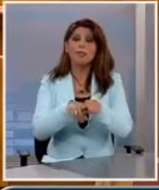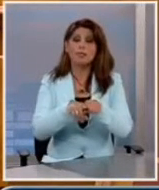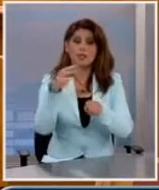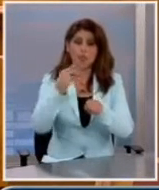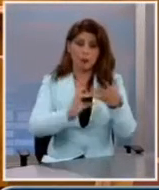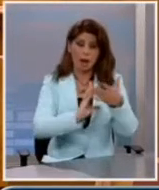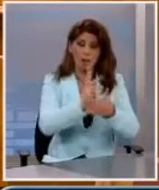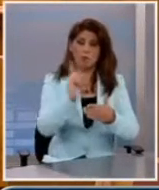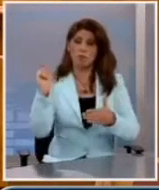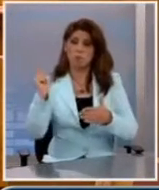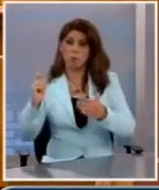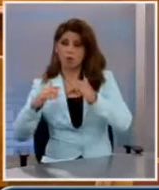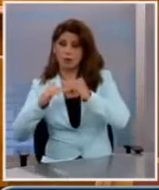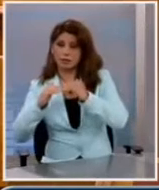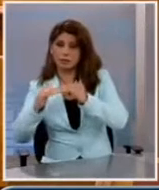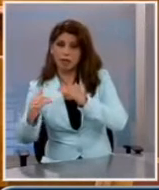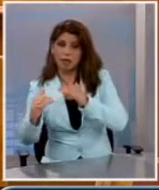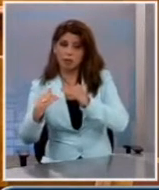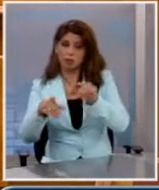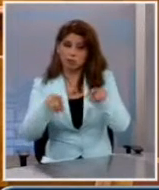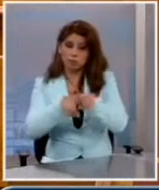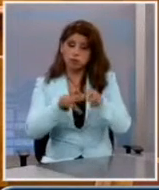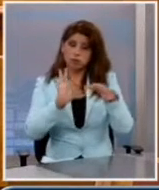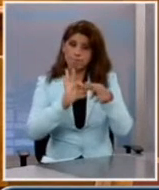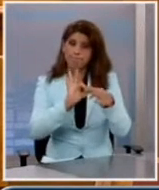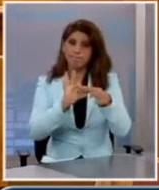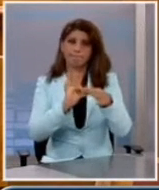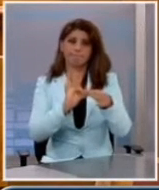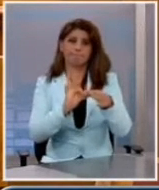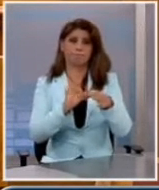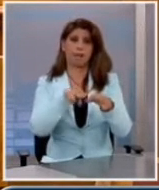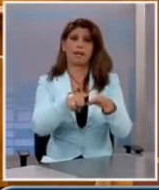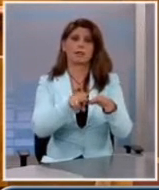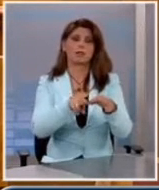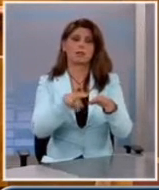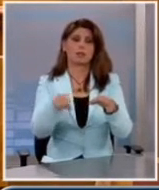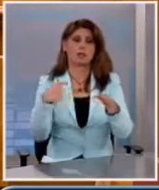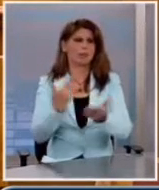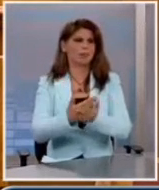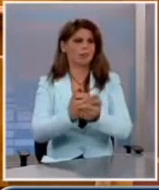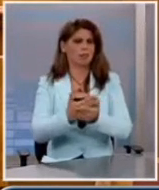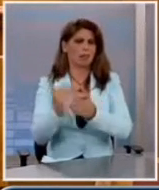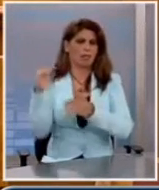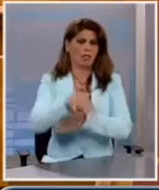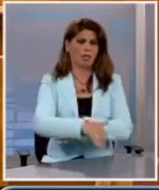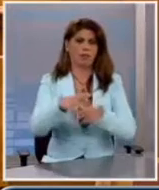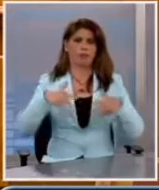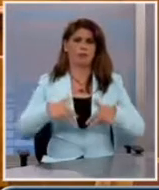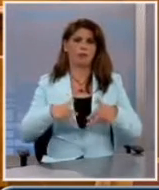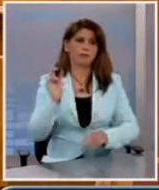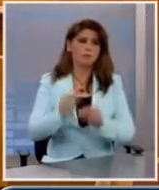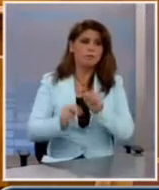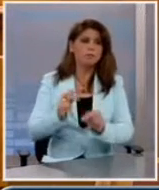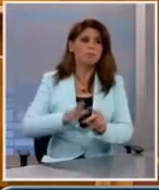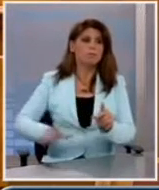σταθερότητα, έρχεστε εδώ και ζητάτε να ανατραπεί μια κυβέρνηση την οποία ψήφισε ο ελληνικός